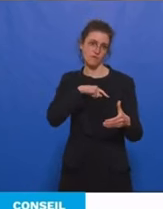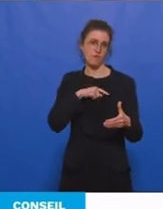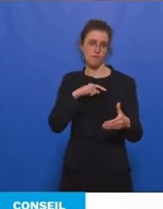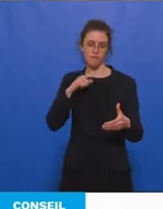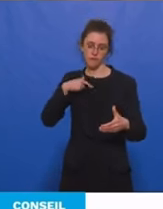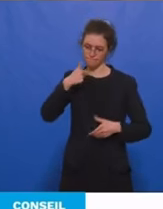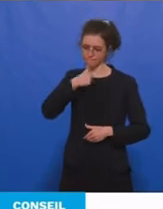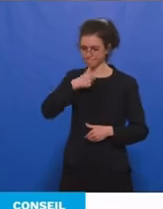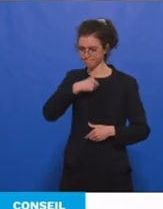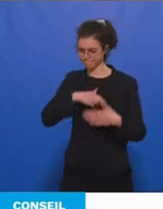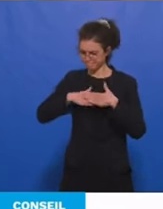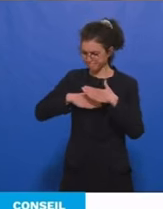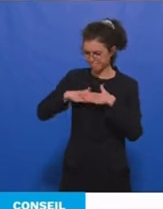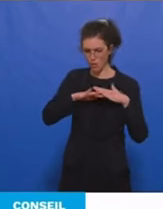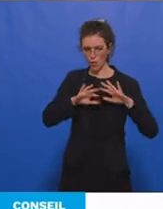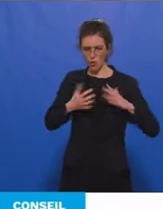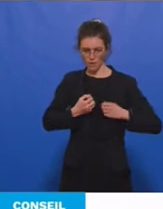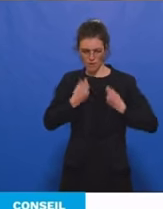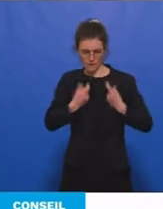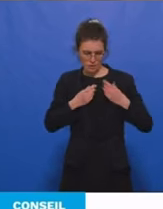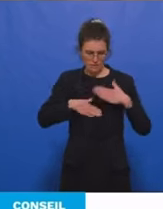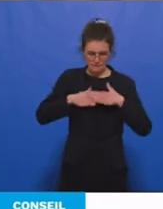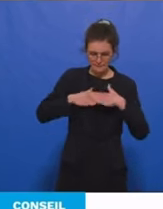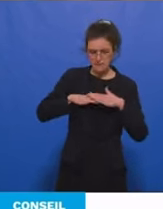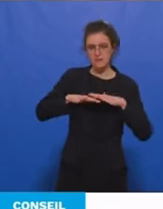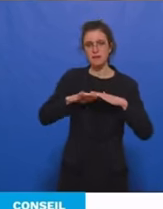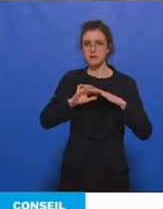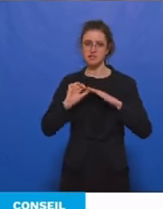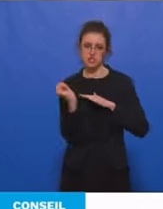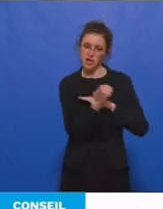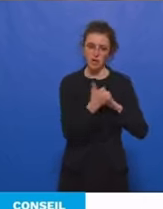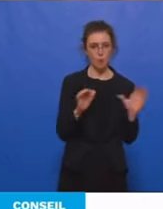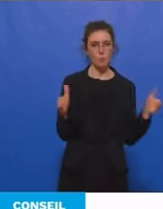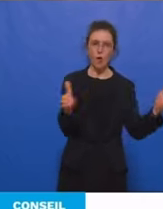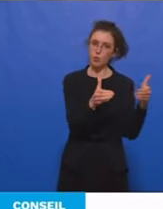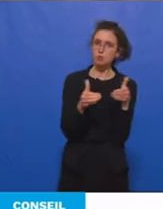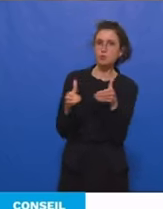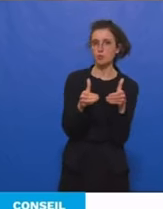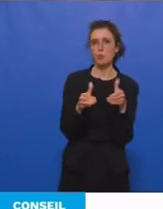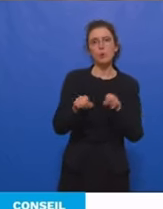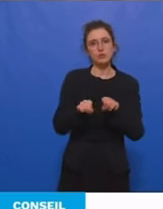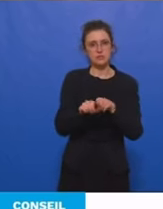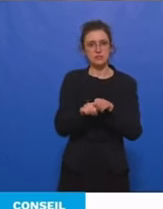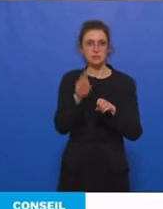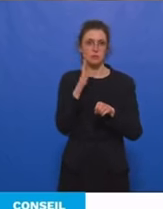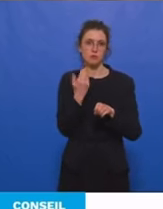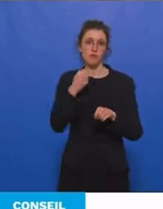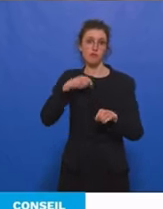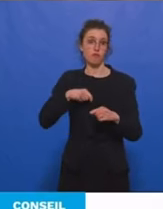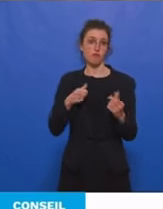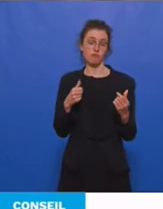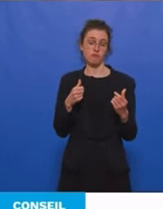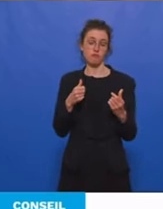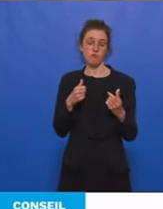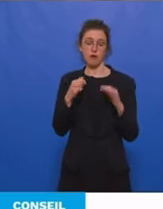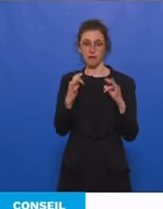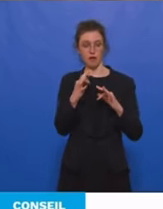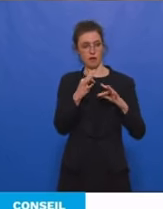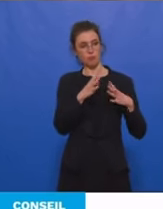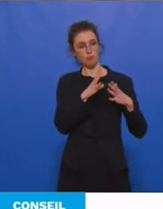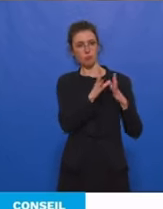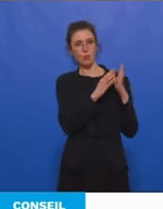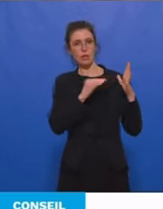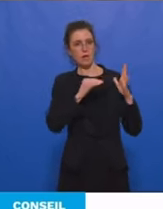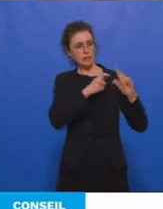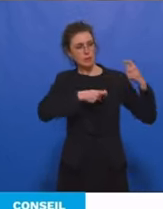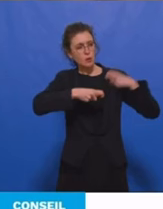sobriété commune et collective, et ça doit passer par une refonte très complète finalement de nos modèles économiques,